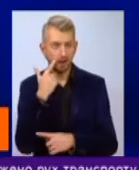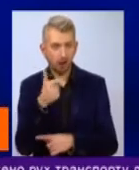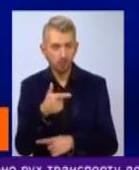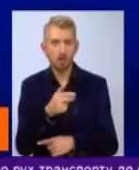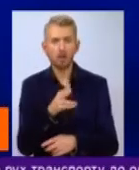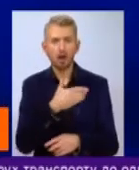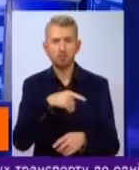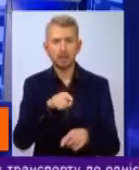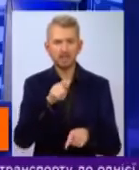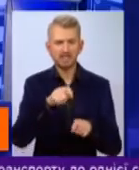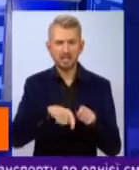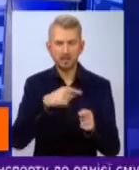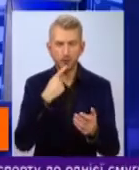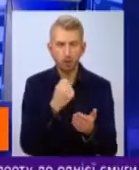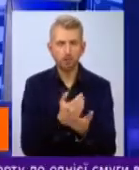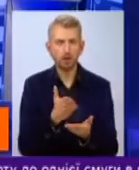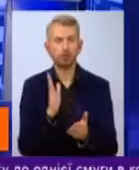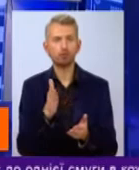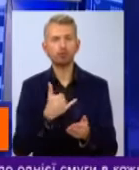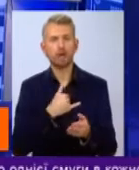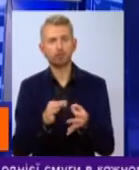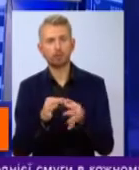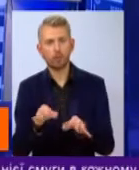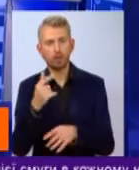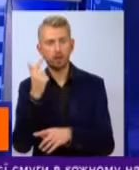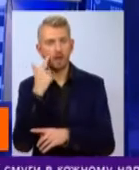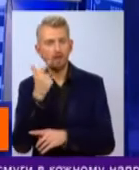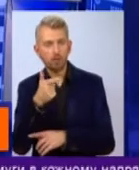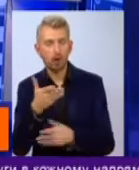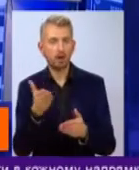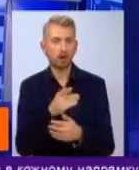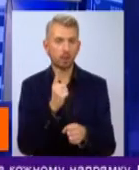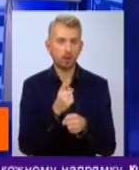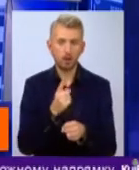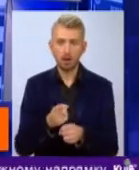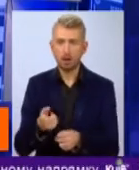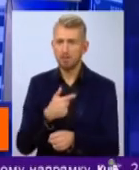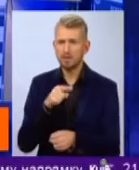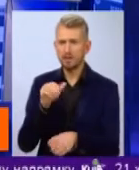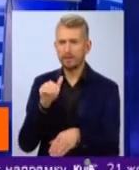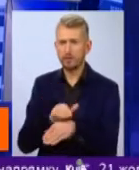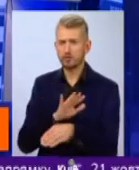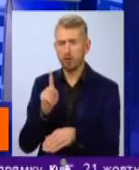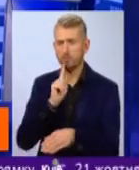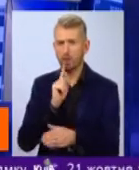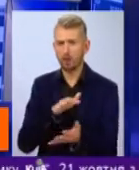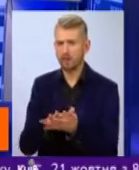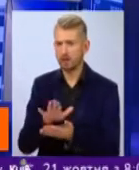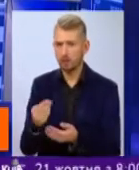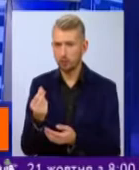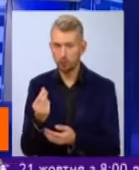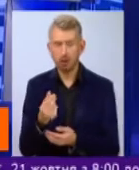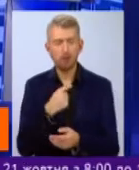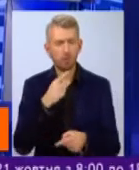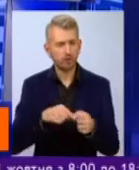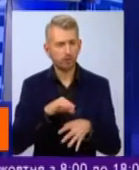їх сертифікуємо, і які будуть у нас дозволені відеофіксатори, а то які швидше за все ми просто це не чіпаємо, щоб поки не тратитися. Ні, постійно ведеться робота. Я